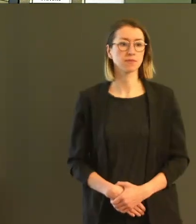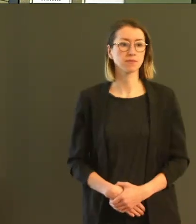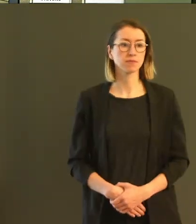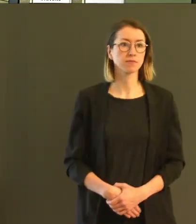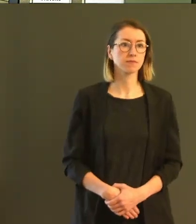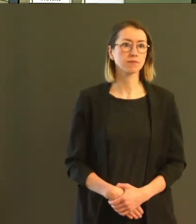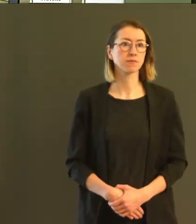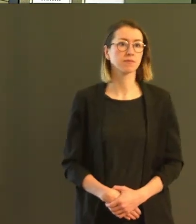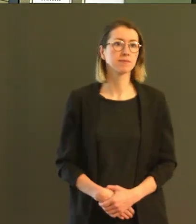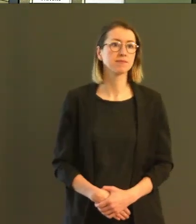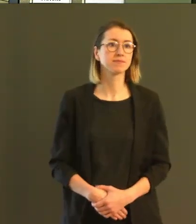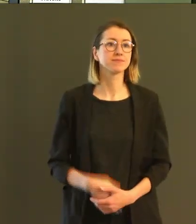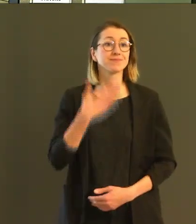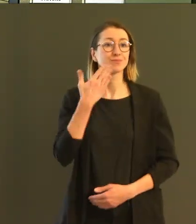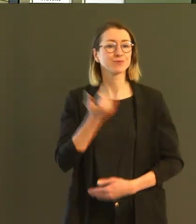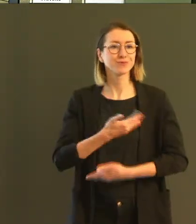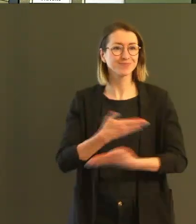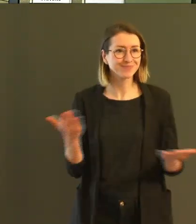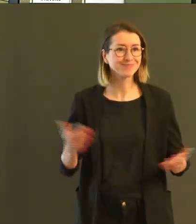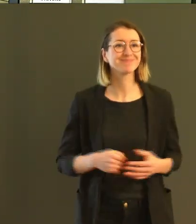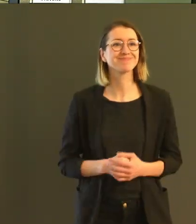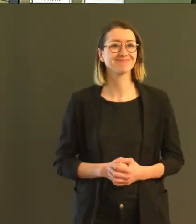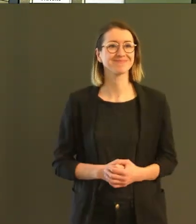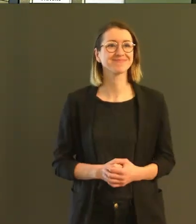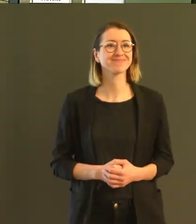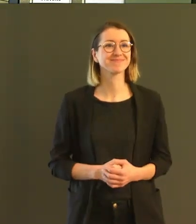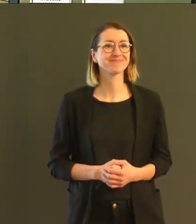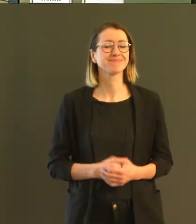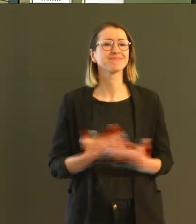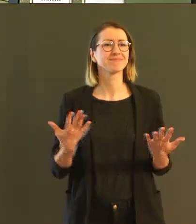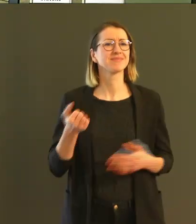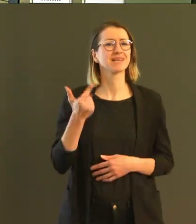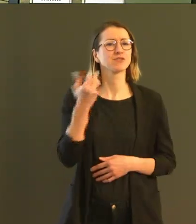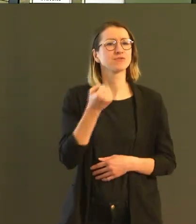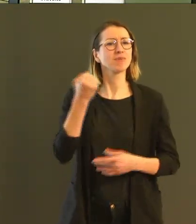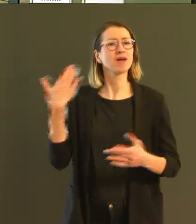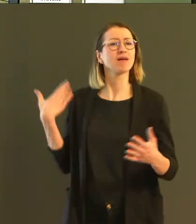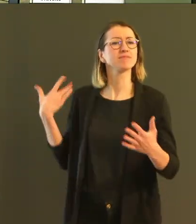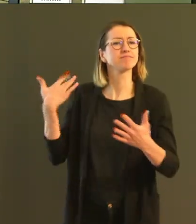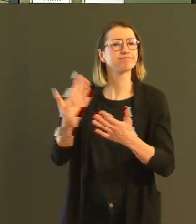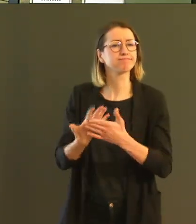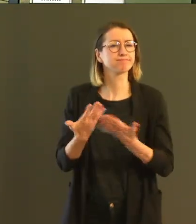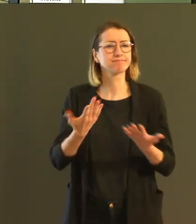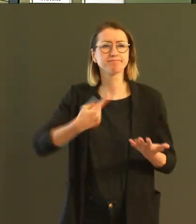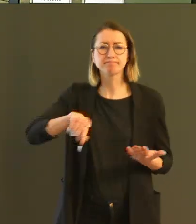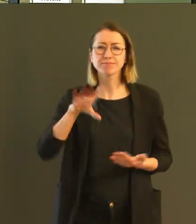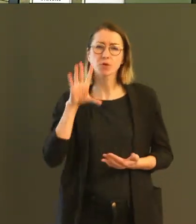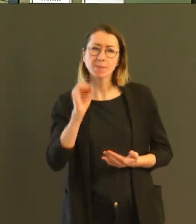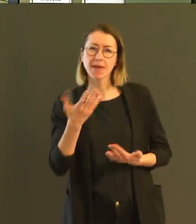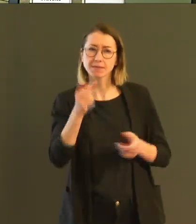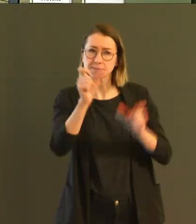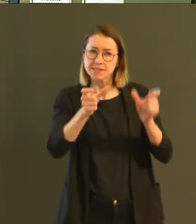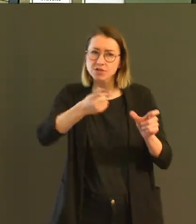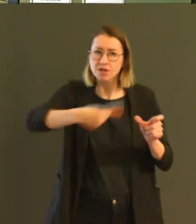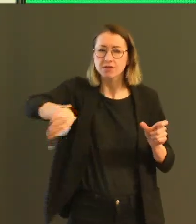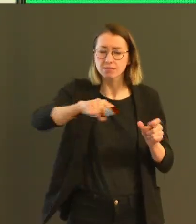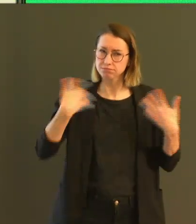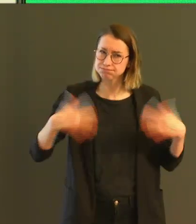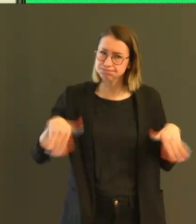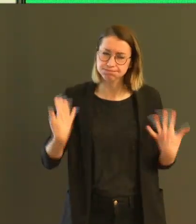les semaines passent et beaucoup de personnes se sont montrés solidaires notamment en ayant une attention toute particulière